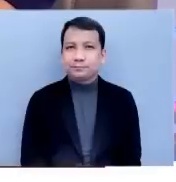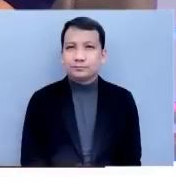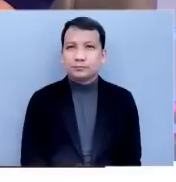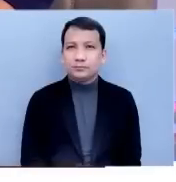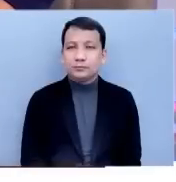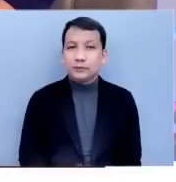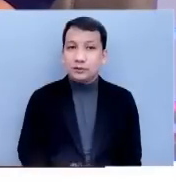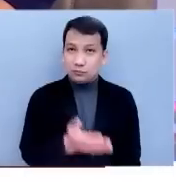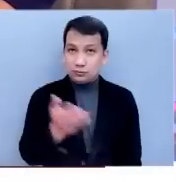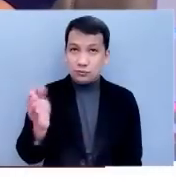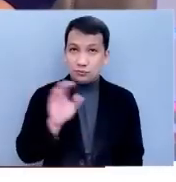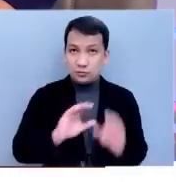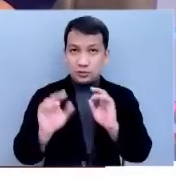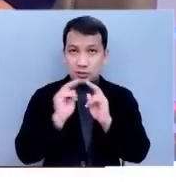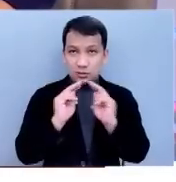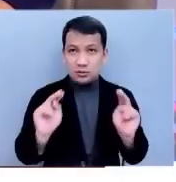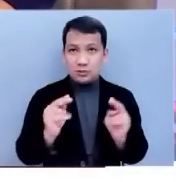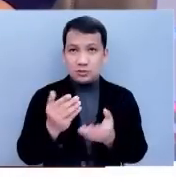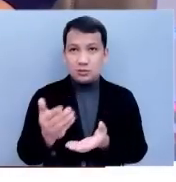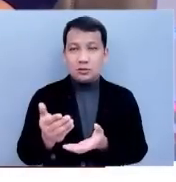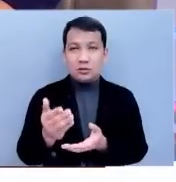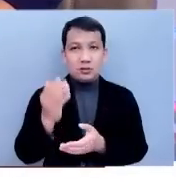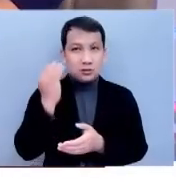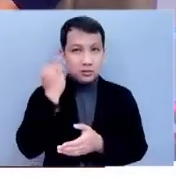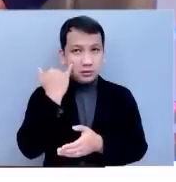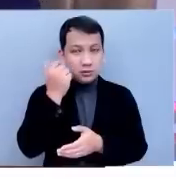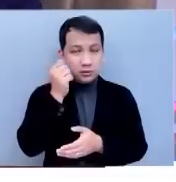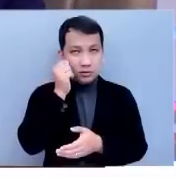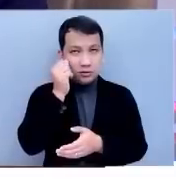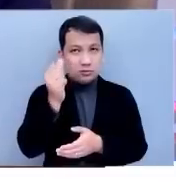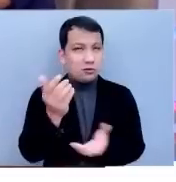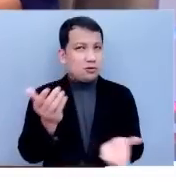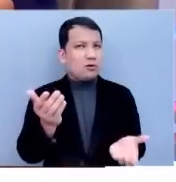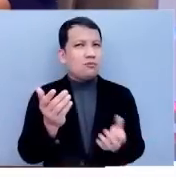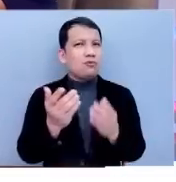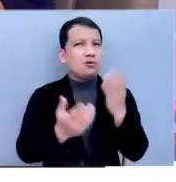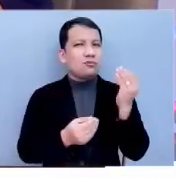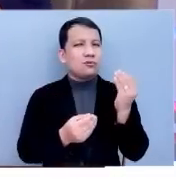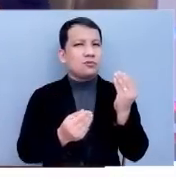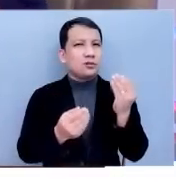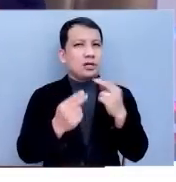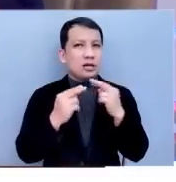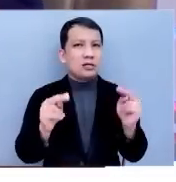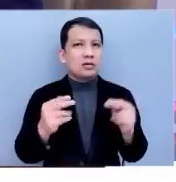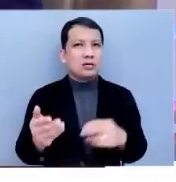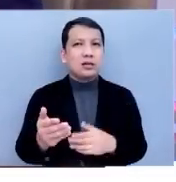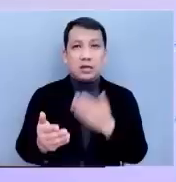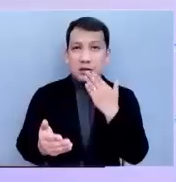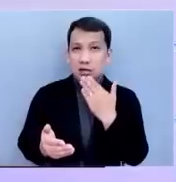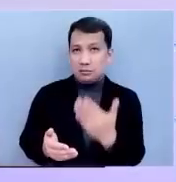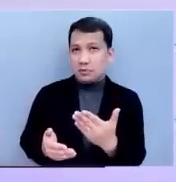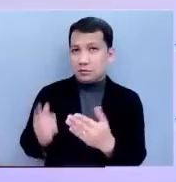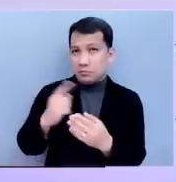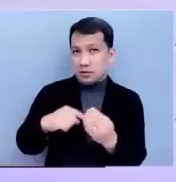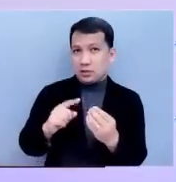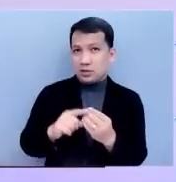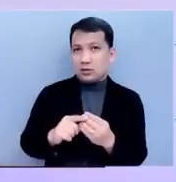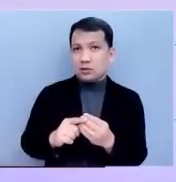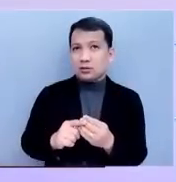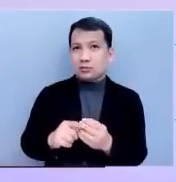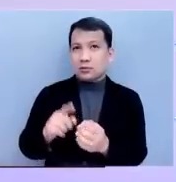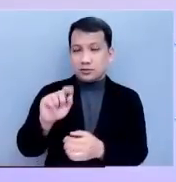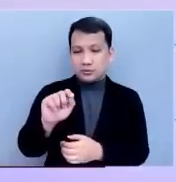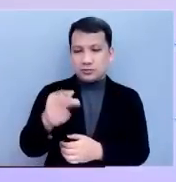Uy, showbiz tonight naman tayo. Hatid ni Jenny Alipoon. Jenny, anong chika mo sa amin? Thanks, Mean. At dahil Thursday,